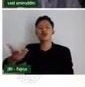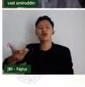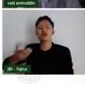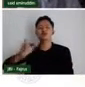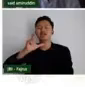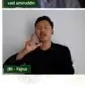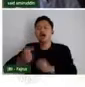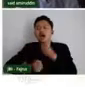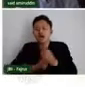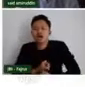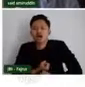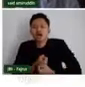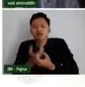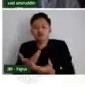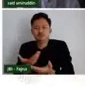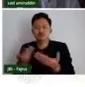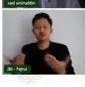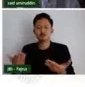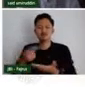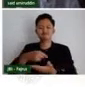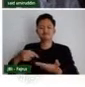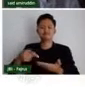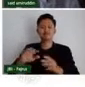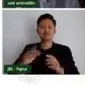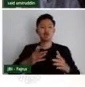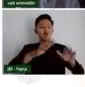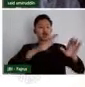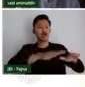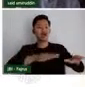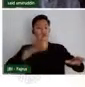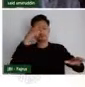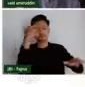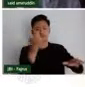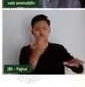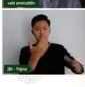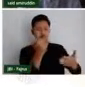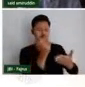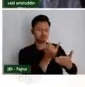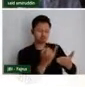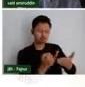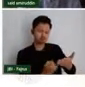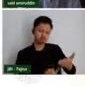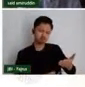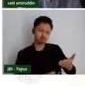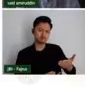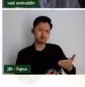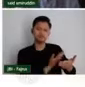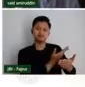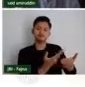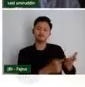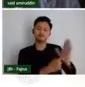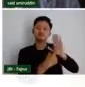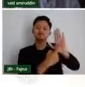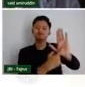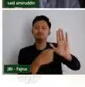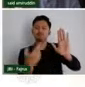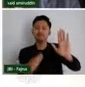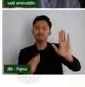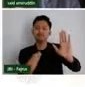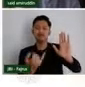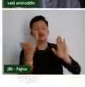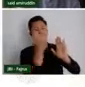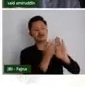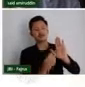tulisan. Atau mungkin ada anak-anak yang bakatnya menggambar, maka mereka bisa mendemonstrasikan itu melalui